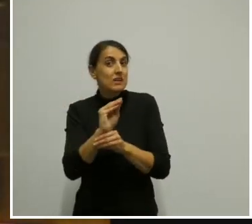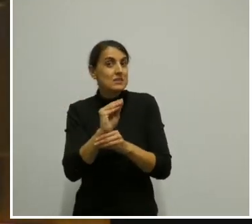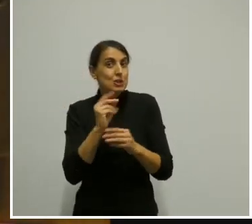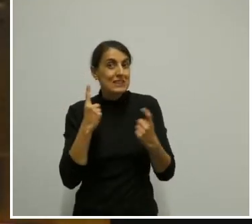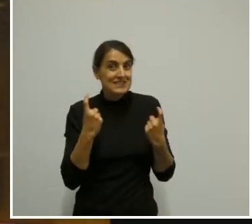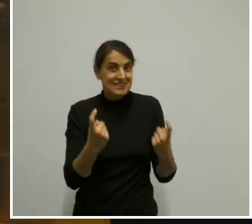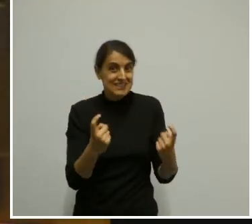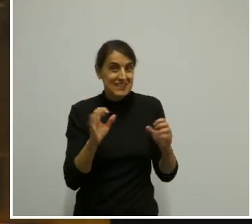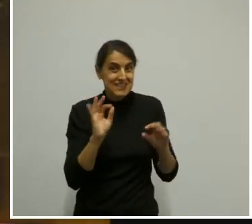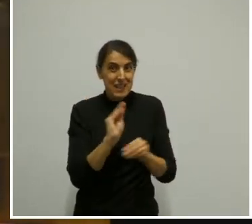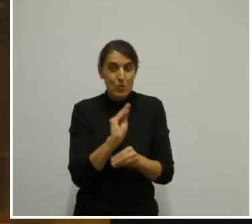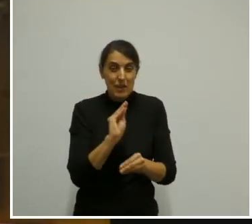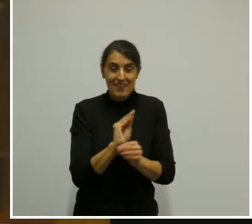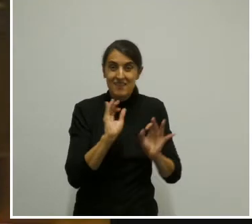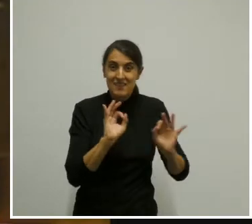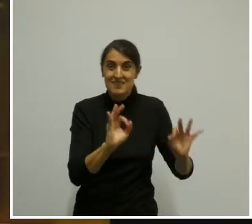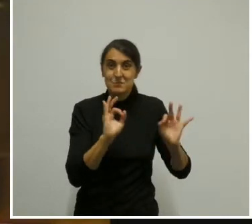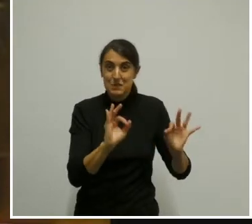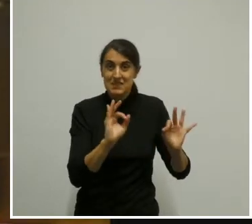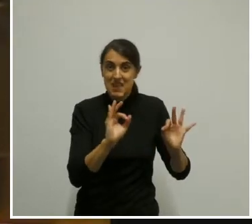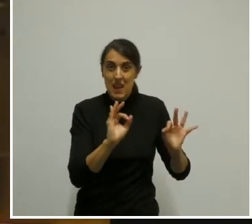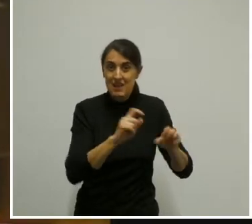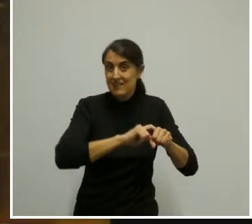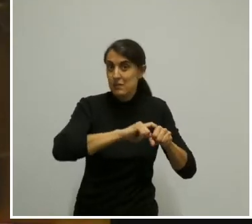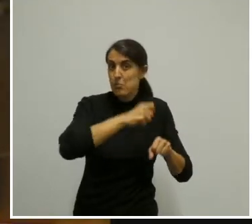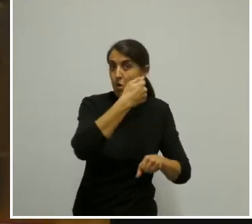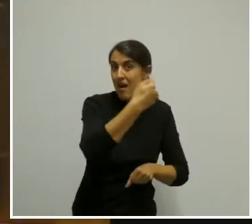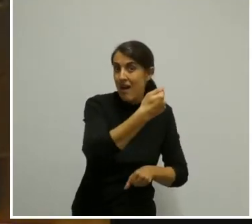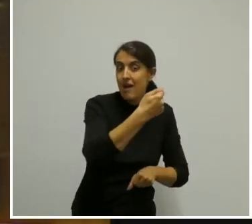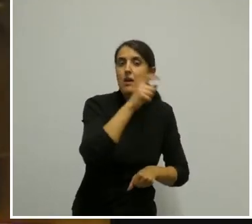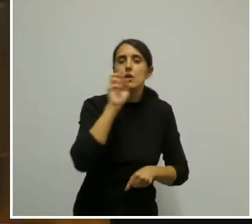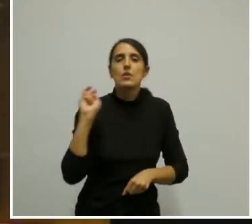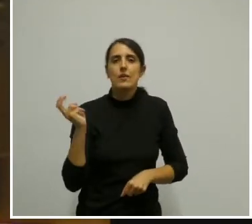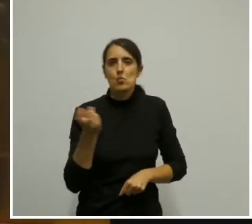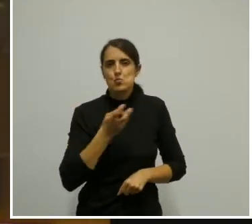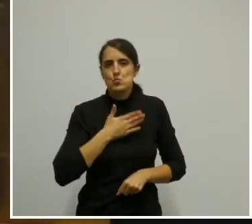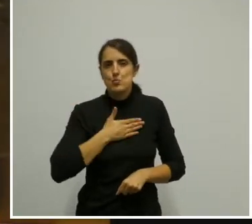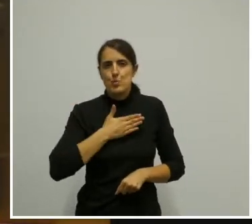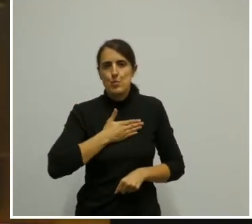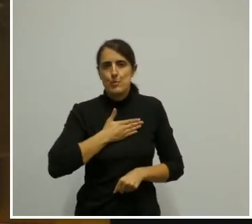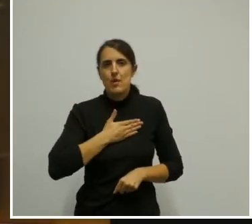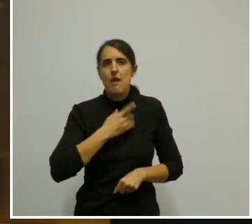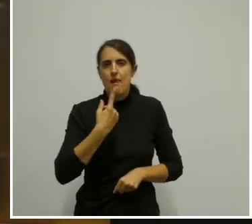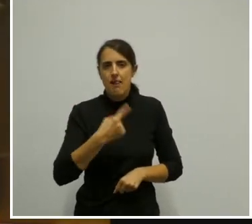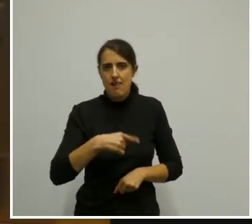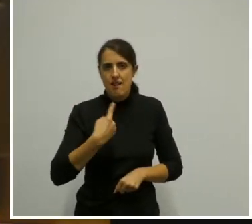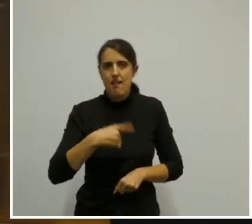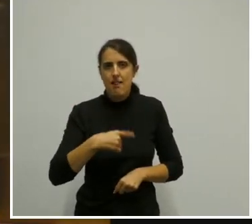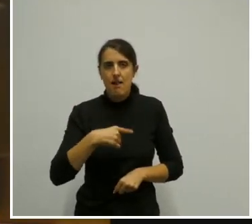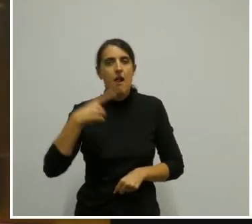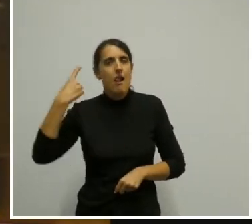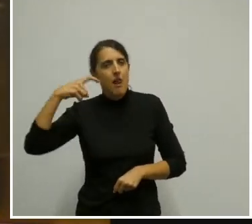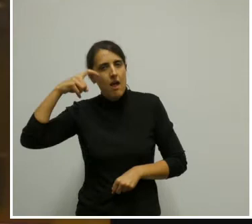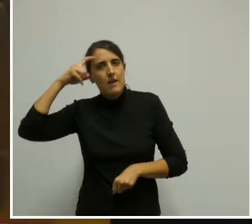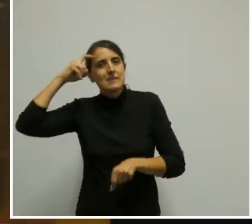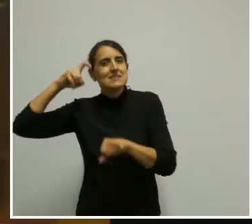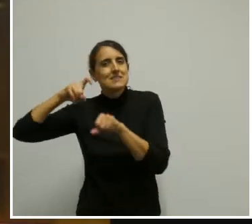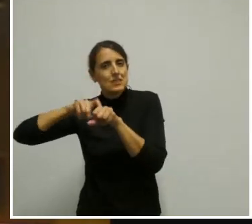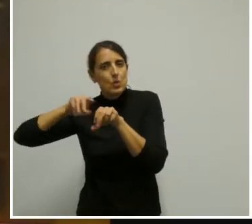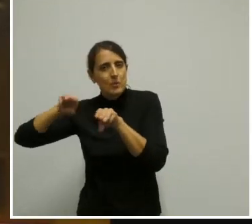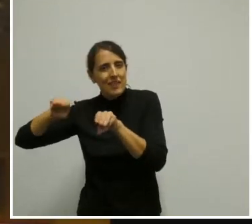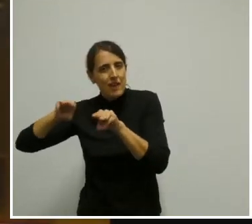A tenen els seus recursos. Tenen els seus recursos, hi ha una psicopedagoga que va al